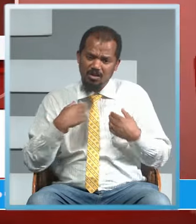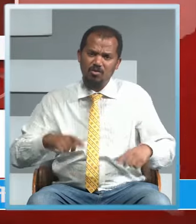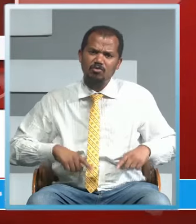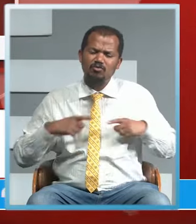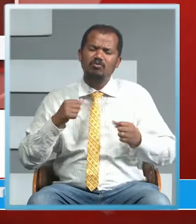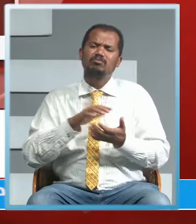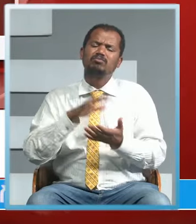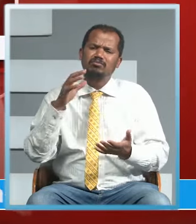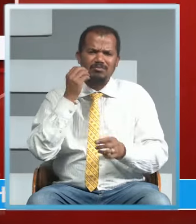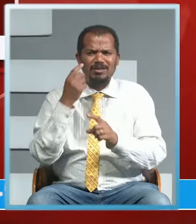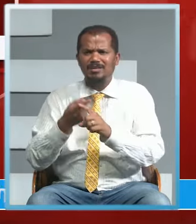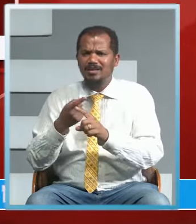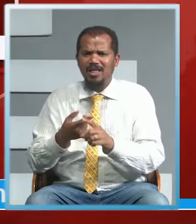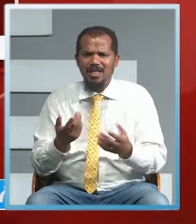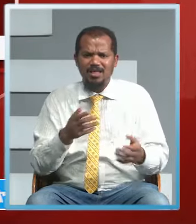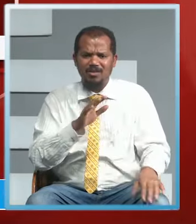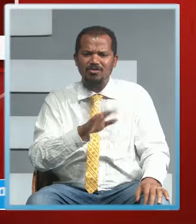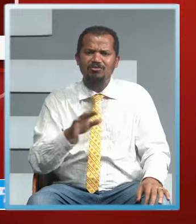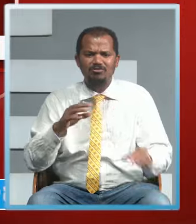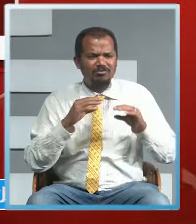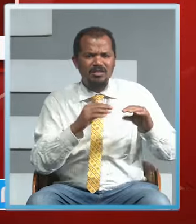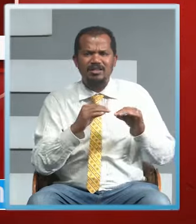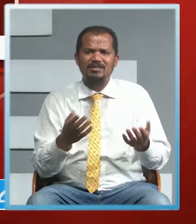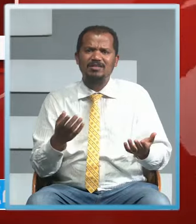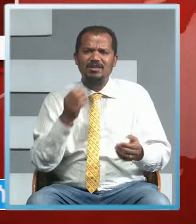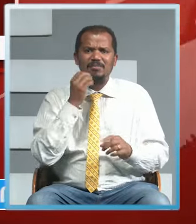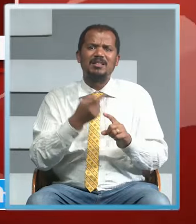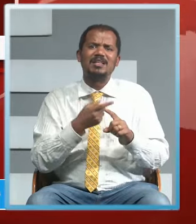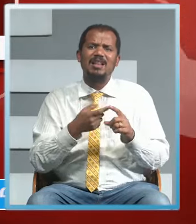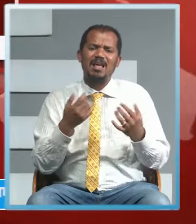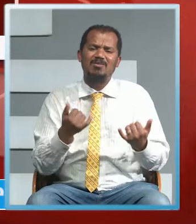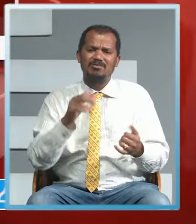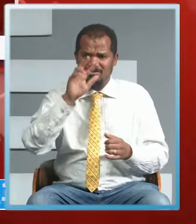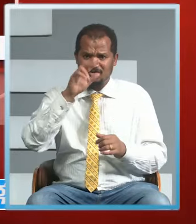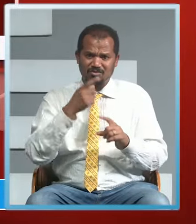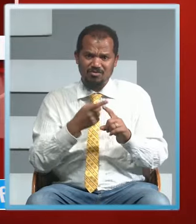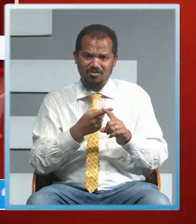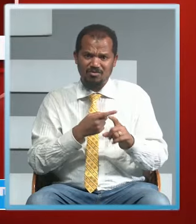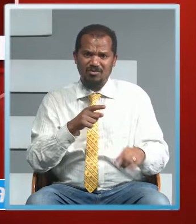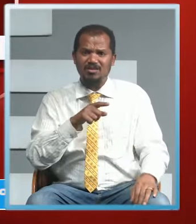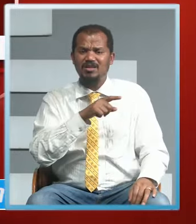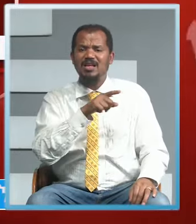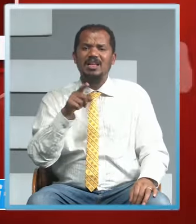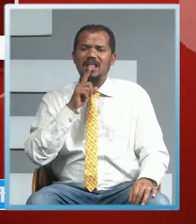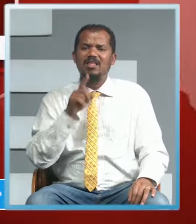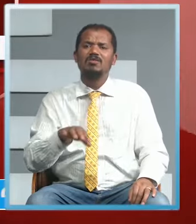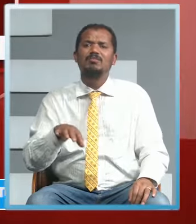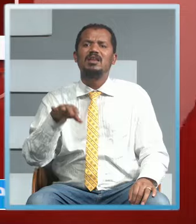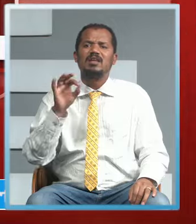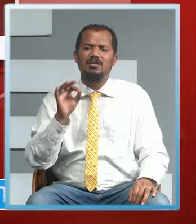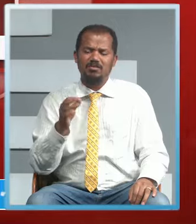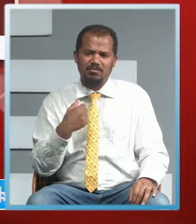ያለ ኑሮ ውድነት ይሄ ነው። ቤት ኪራይ አለ፣ ልጆችም እናስተምርበታል። ቤት ኪራይ አሁን አይገርምሽም? የሶስት ወር ከእናንተ የምናገኘው